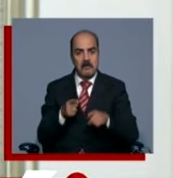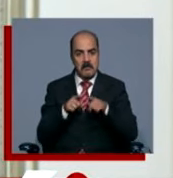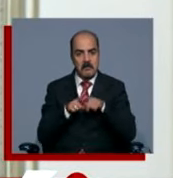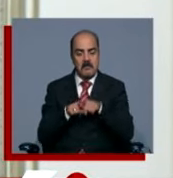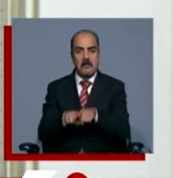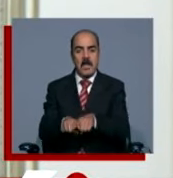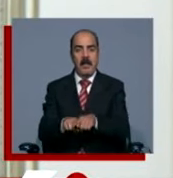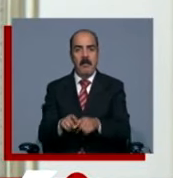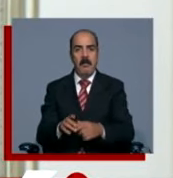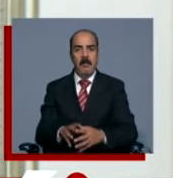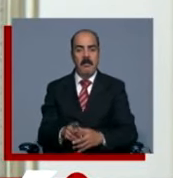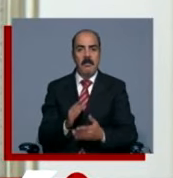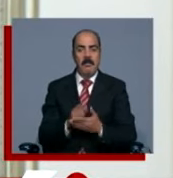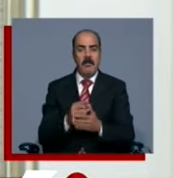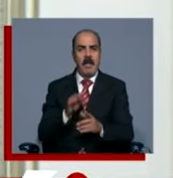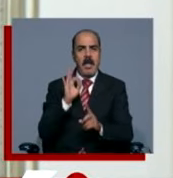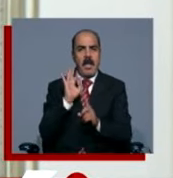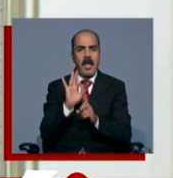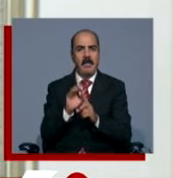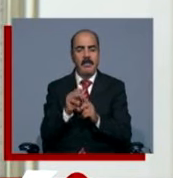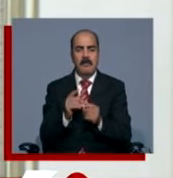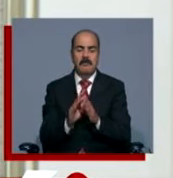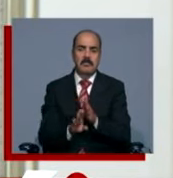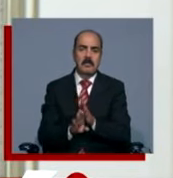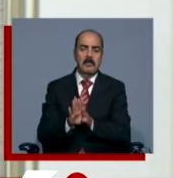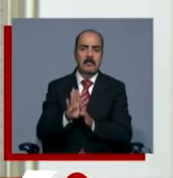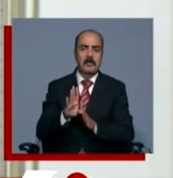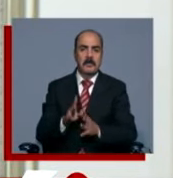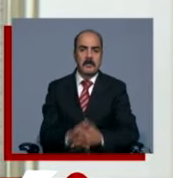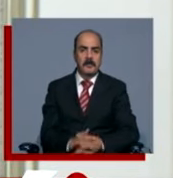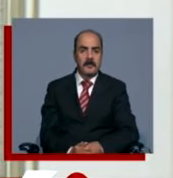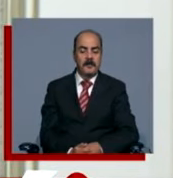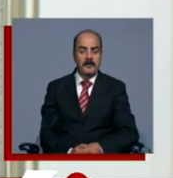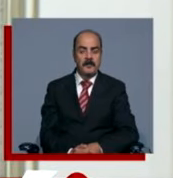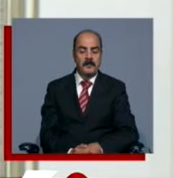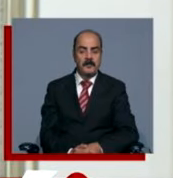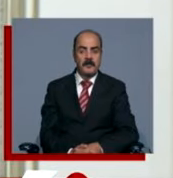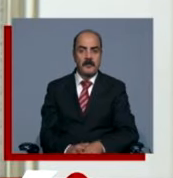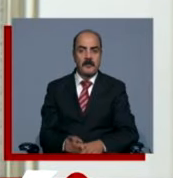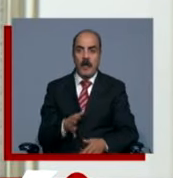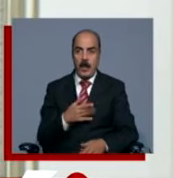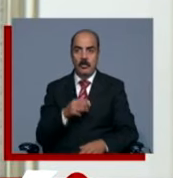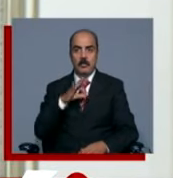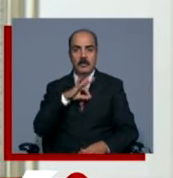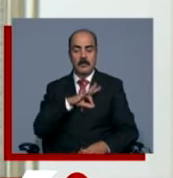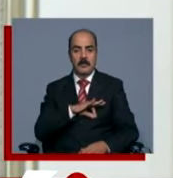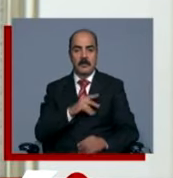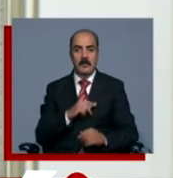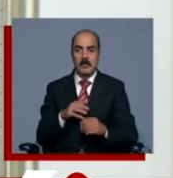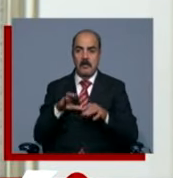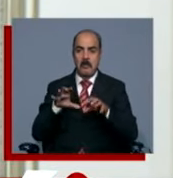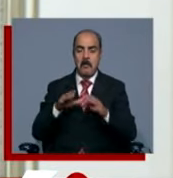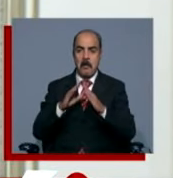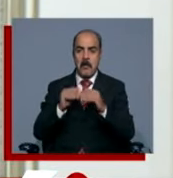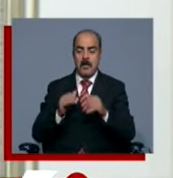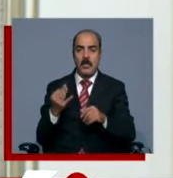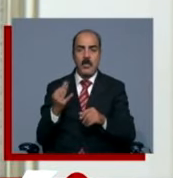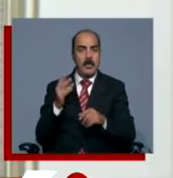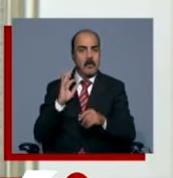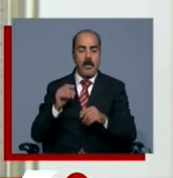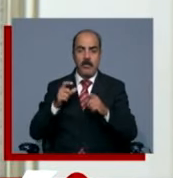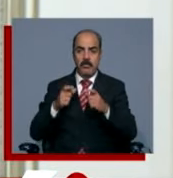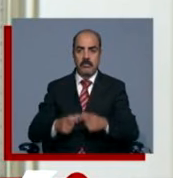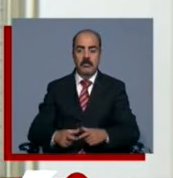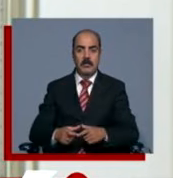خططنا وأهدافنا الطموحة لتعظيم الاستفادة من الموقع الجغرافي الاستراتيجي